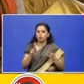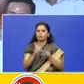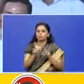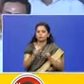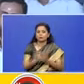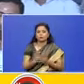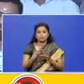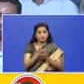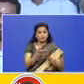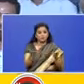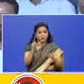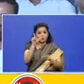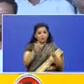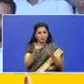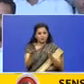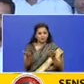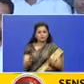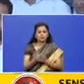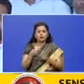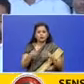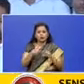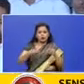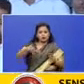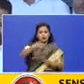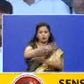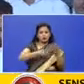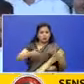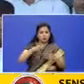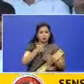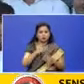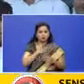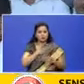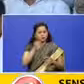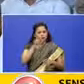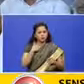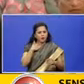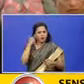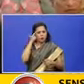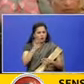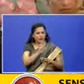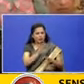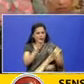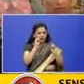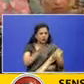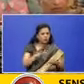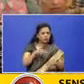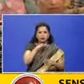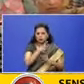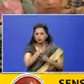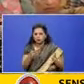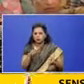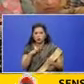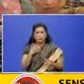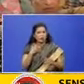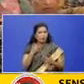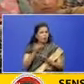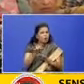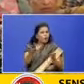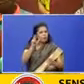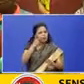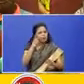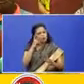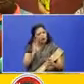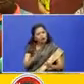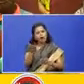प्यारे देशवासियों, पर्यावरण के प्रति संवेदनशीलता हमारे समाज के कण कण में समाहित